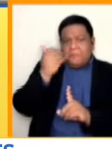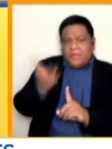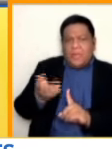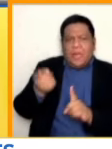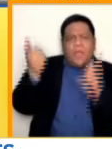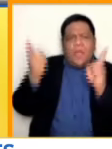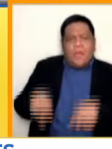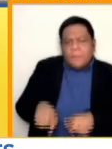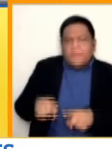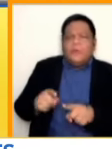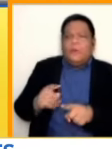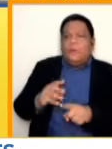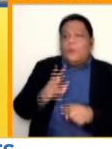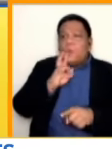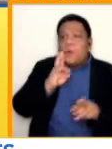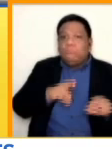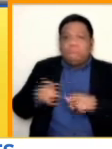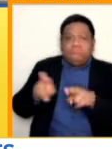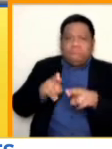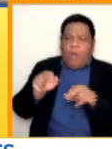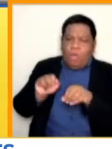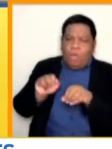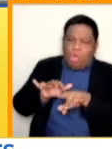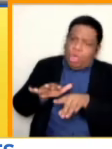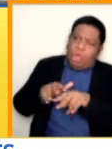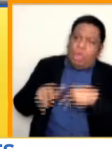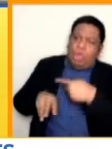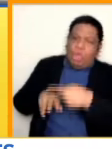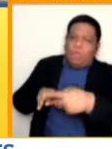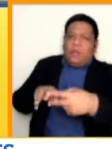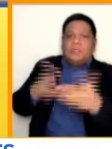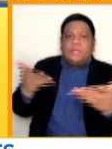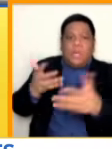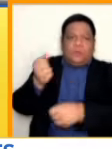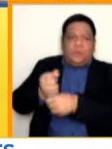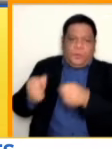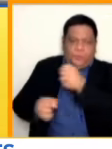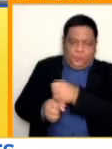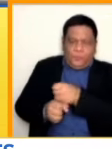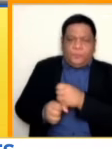sa gitna ng malakas na ulan sa South Cotabato. Narito ang unang balita.